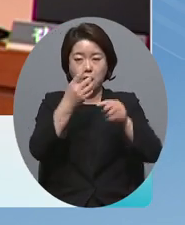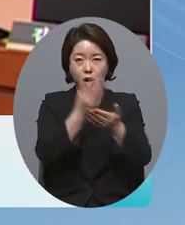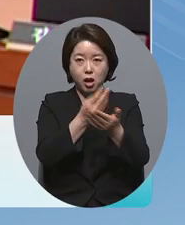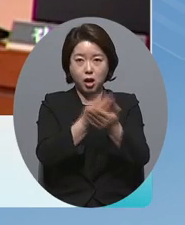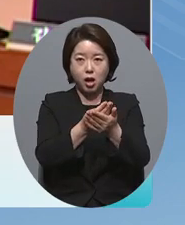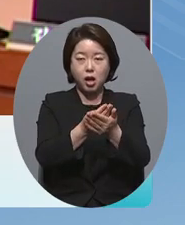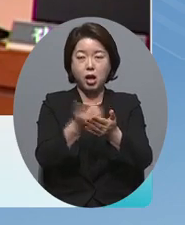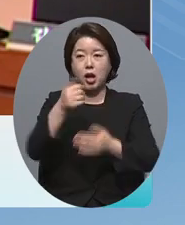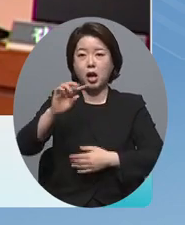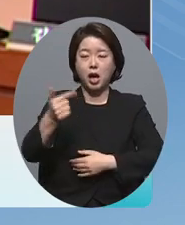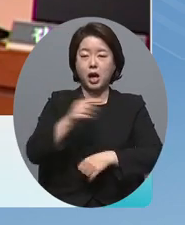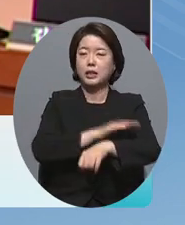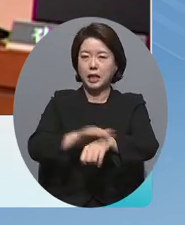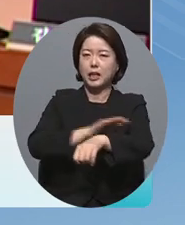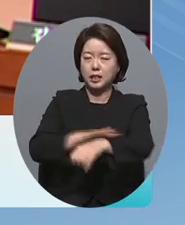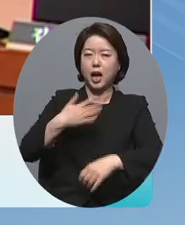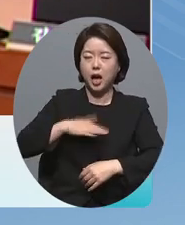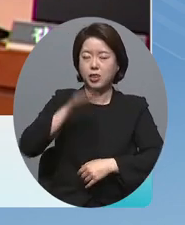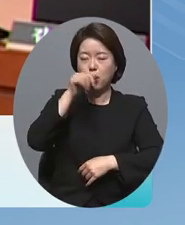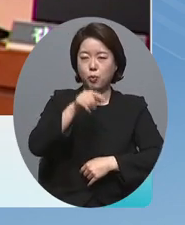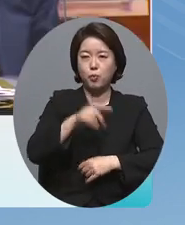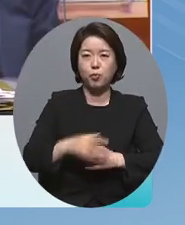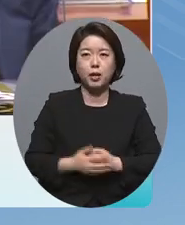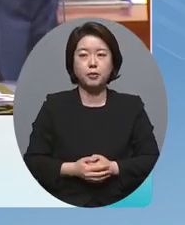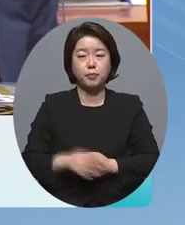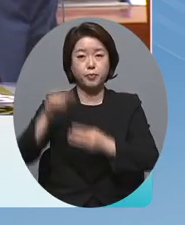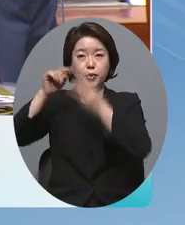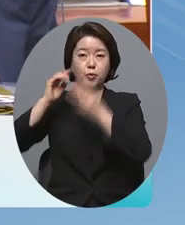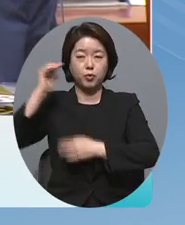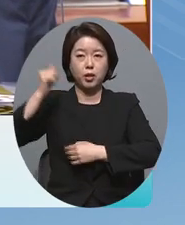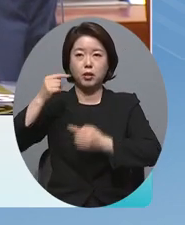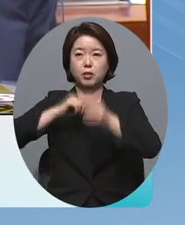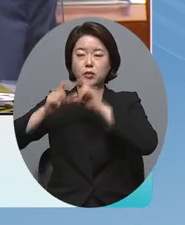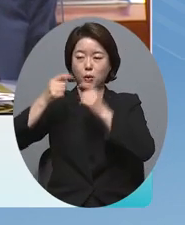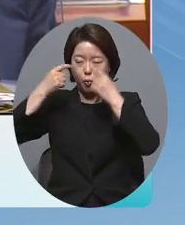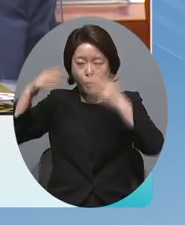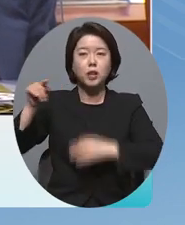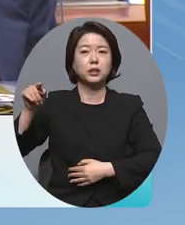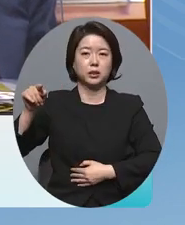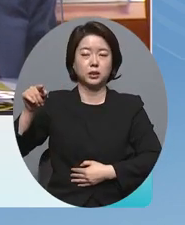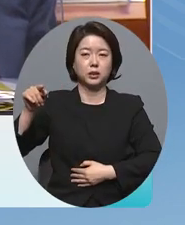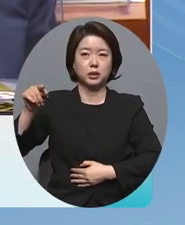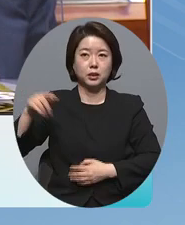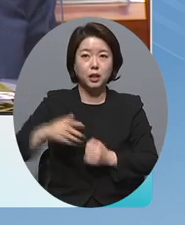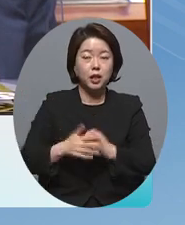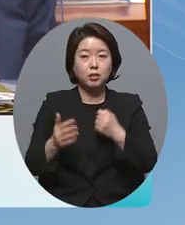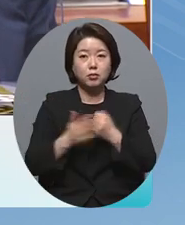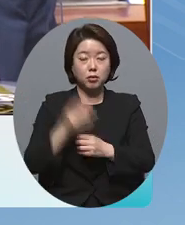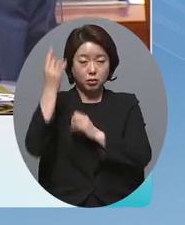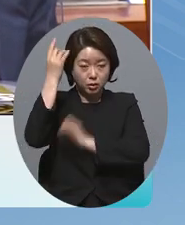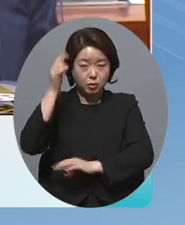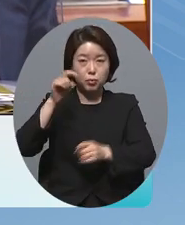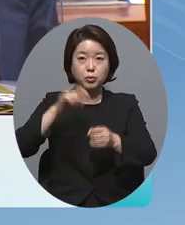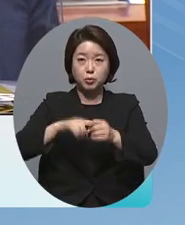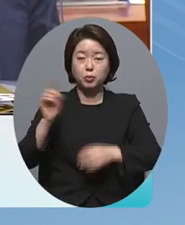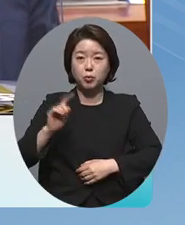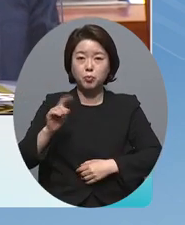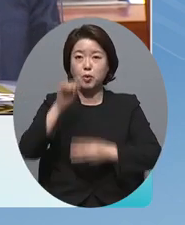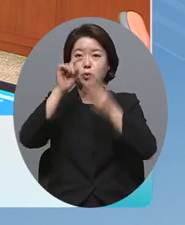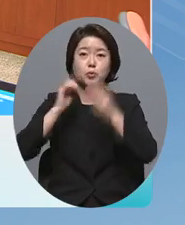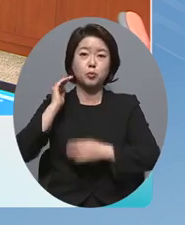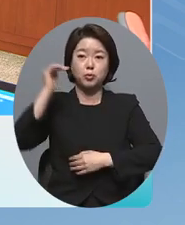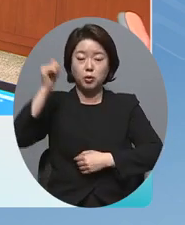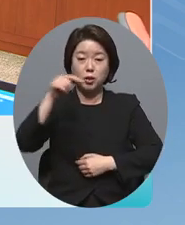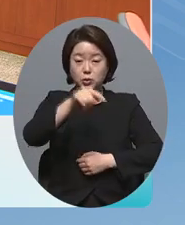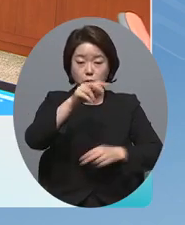한동훈 장관을 잘 알고 있다라고 얘기하고 윤석열 대통령에 대해서는 좀 더 확실할 수 있는 이런 여지가 생기기 때문에 근본적으로 윤석열 대통령이 저